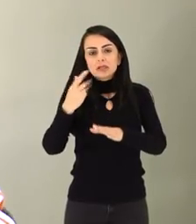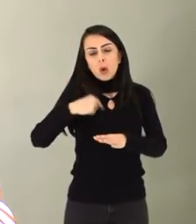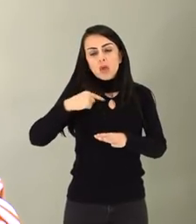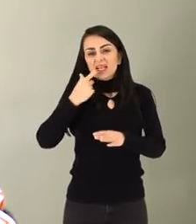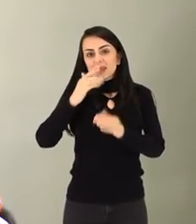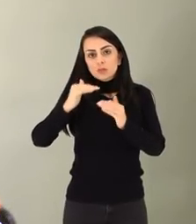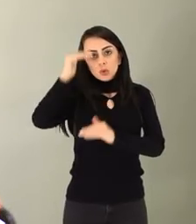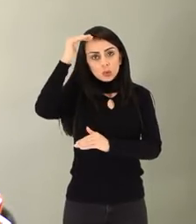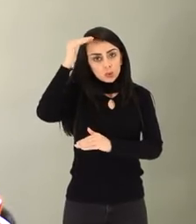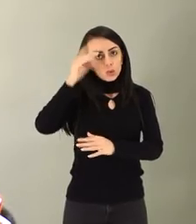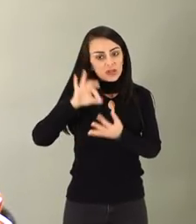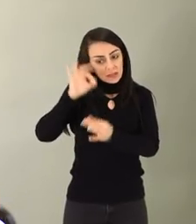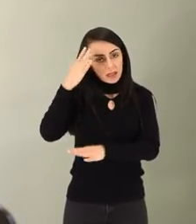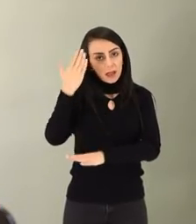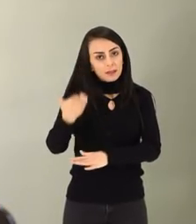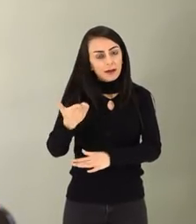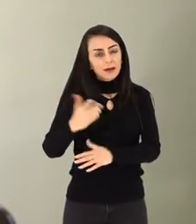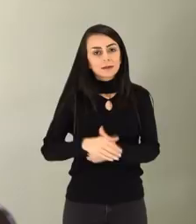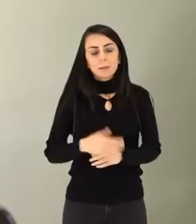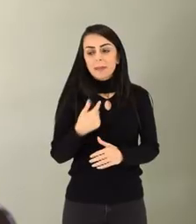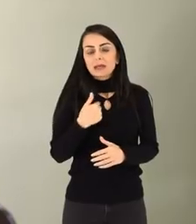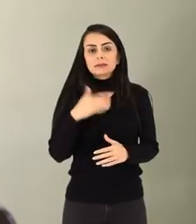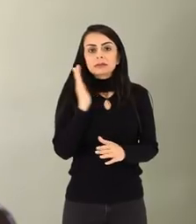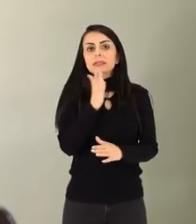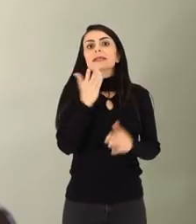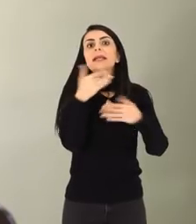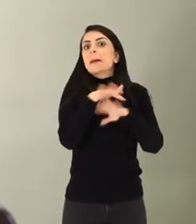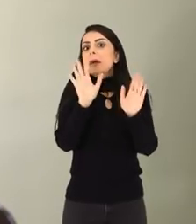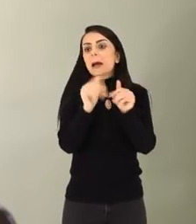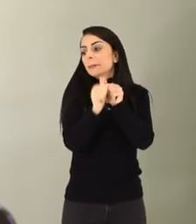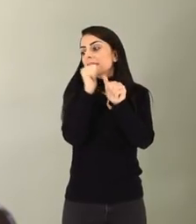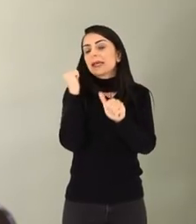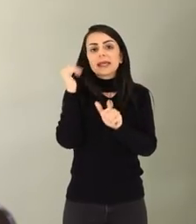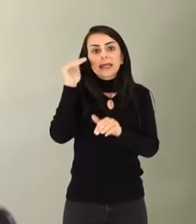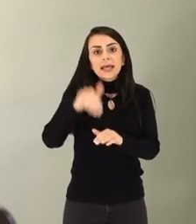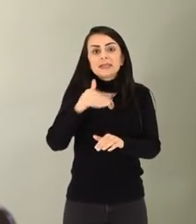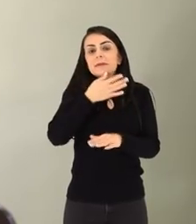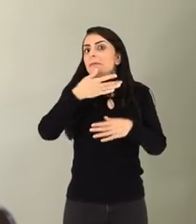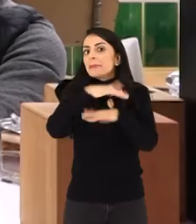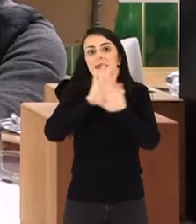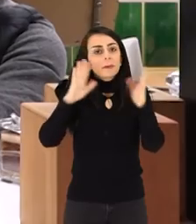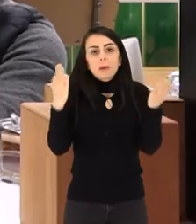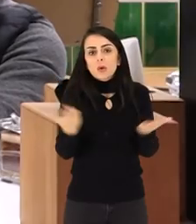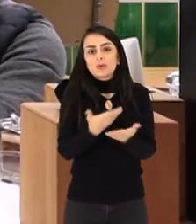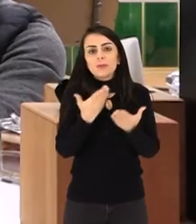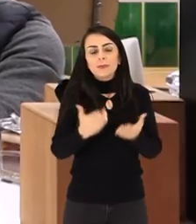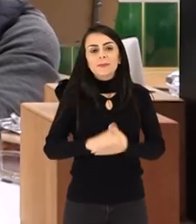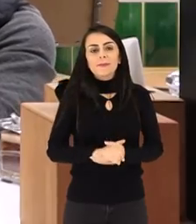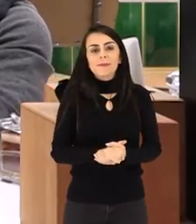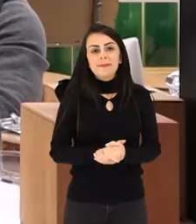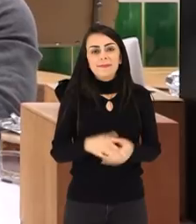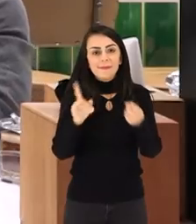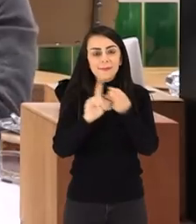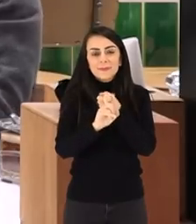sonra kişiler. Bir de ben gidemem çünkü geri dönüşünün olup olmayacağını bilmediğim bir yer. Evet,